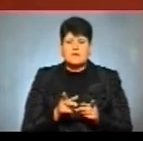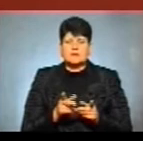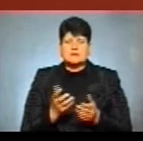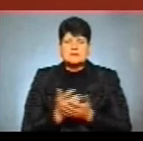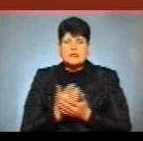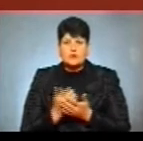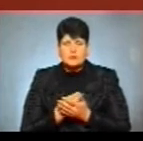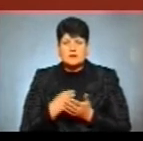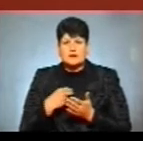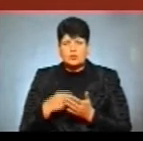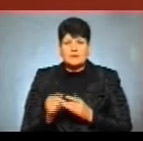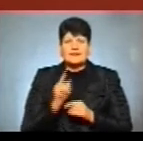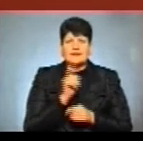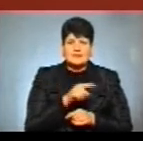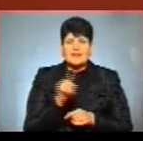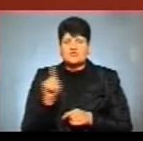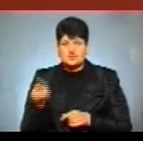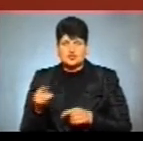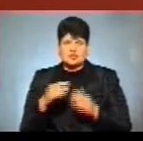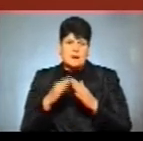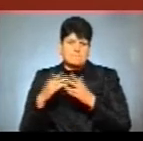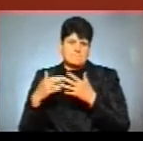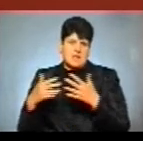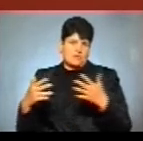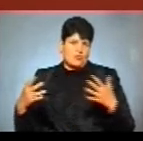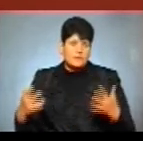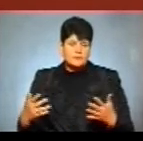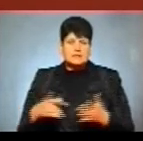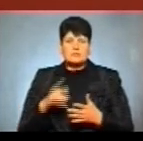чином заробили і придбали те чи інше майно. Сподіваємося, що